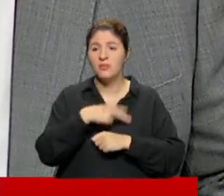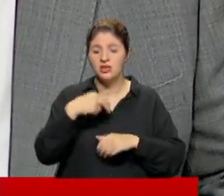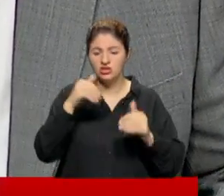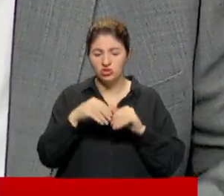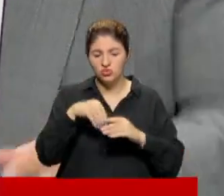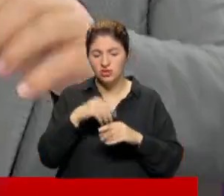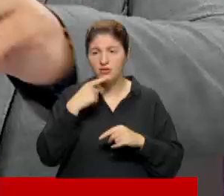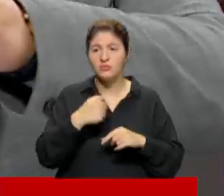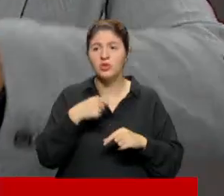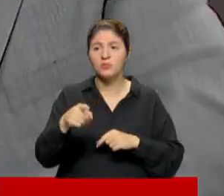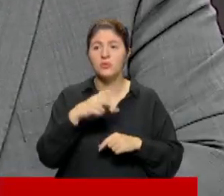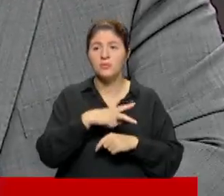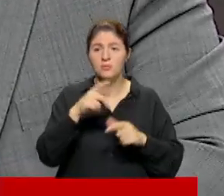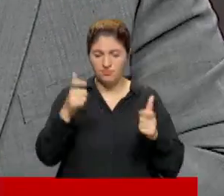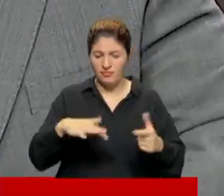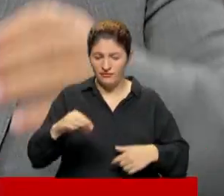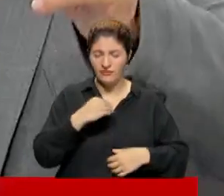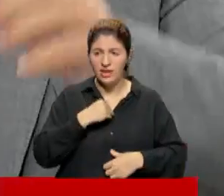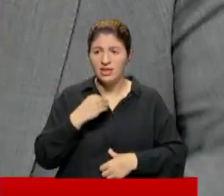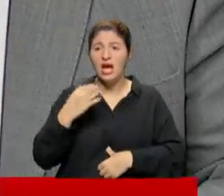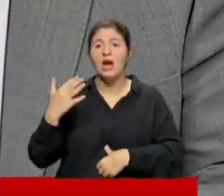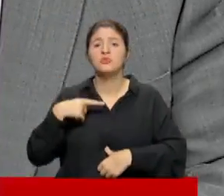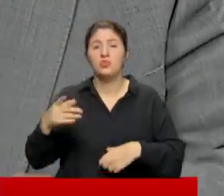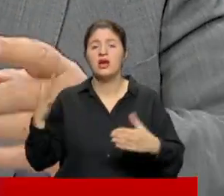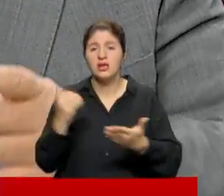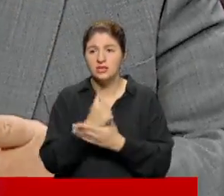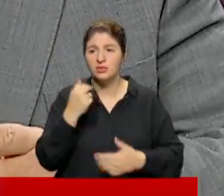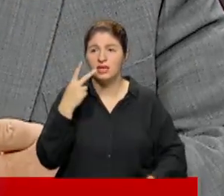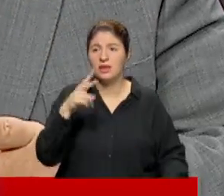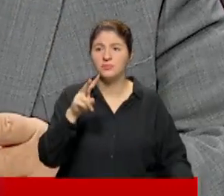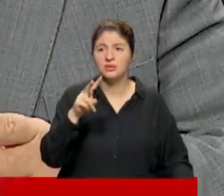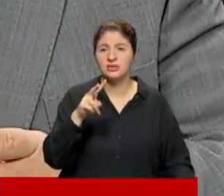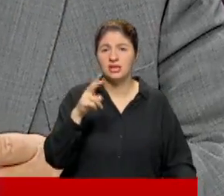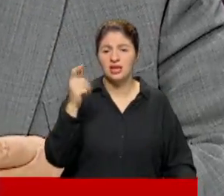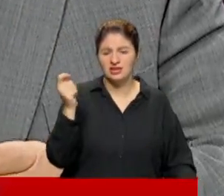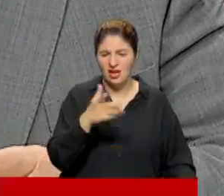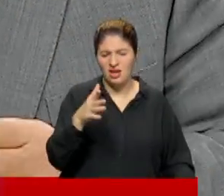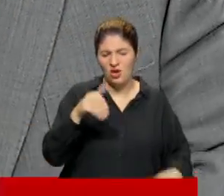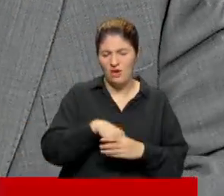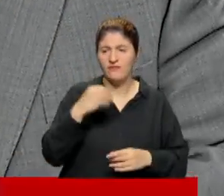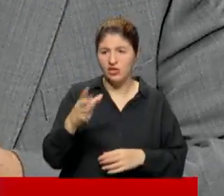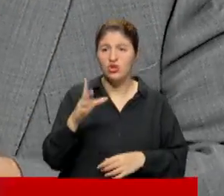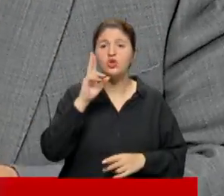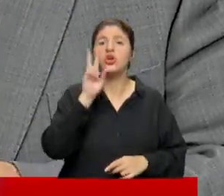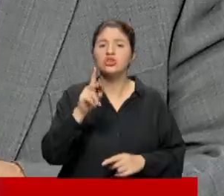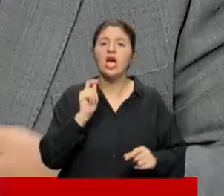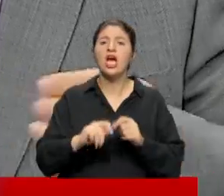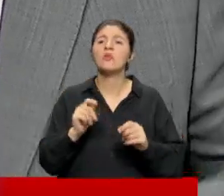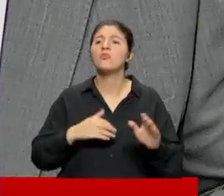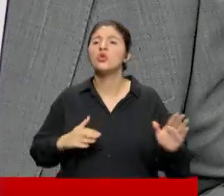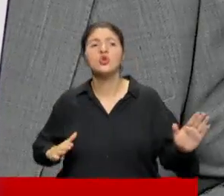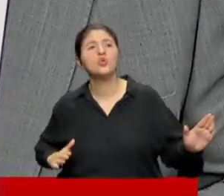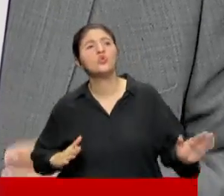dedi ki bize bu verin kazanalım burayı 2000 seçmen olan bir beldede göreceksiniz ekonomiyi